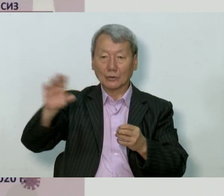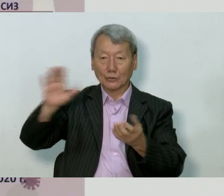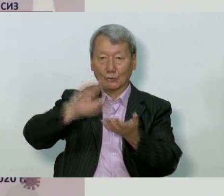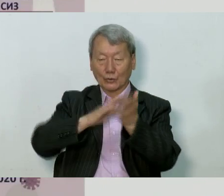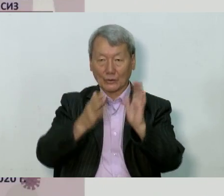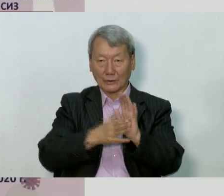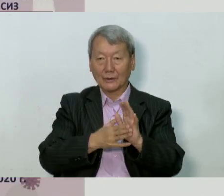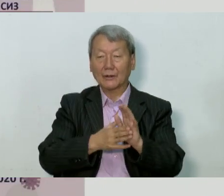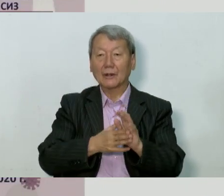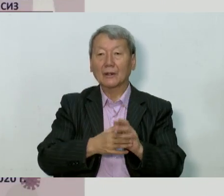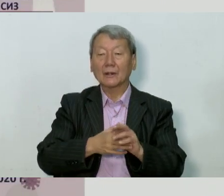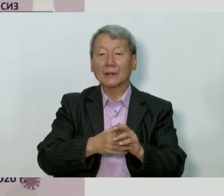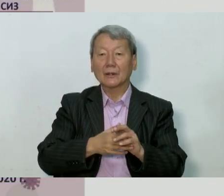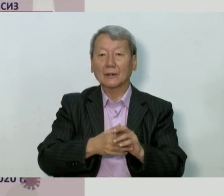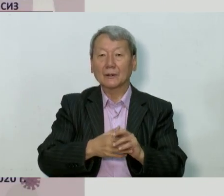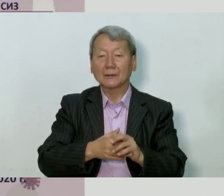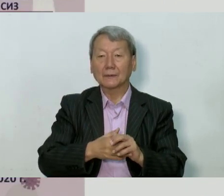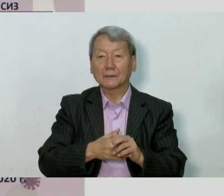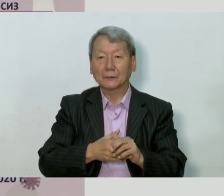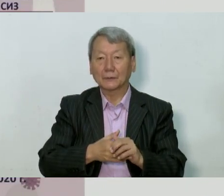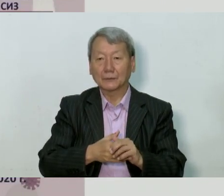США.